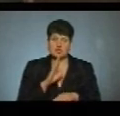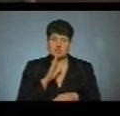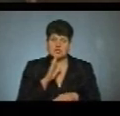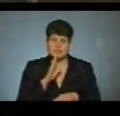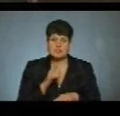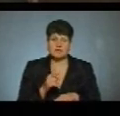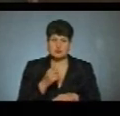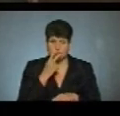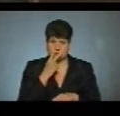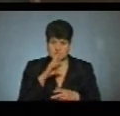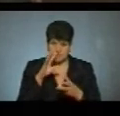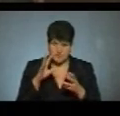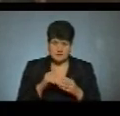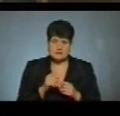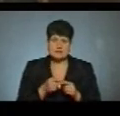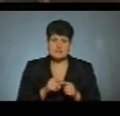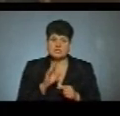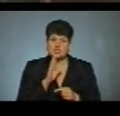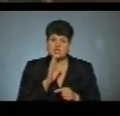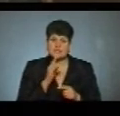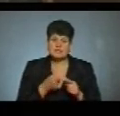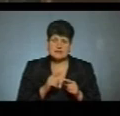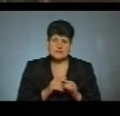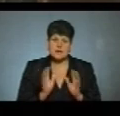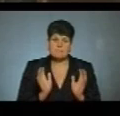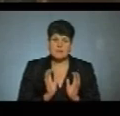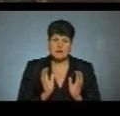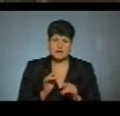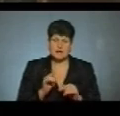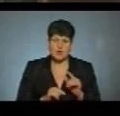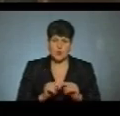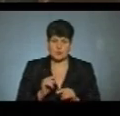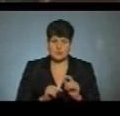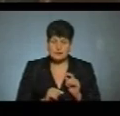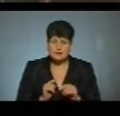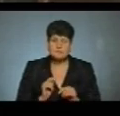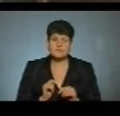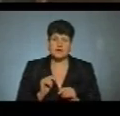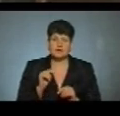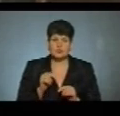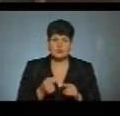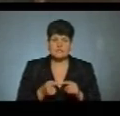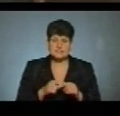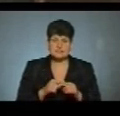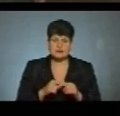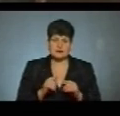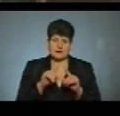побачити все в образі, жінка – це берегиня родини. Отже, ця картина така